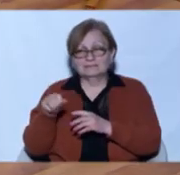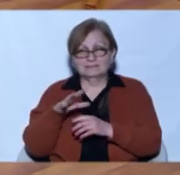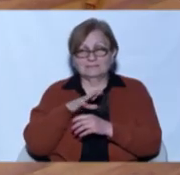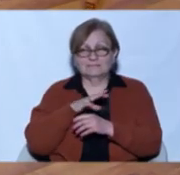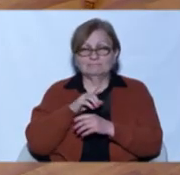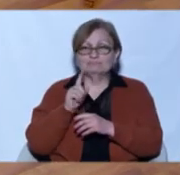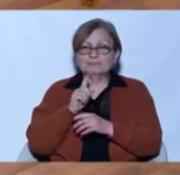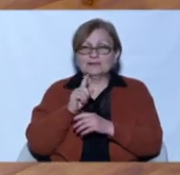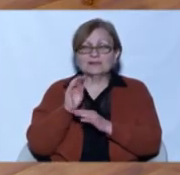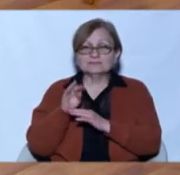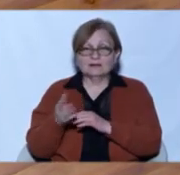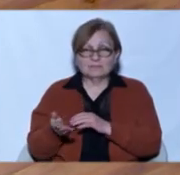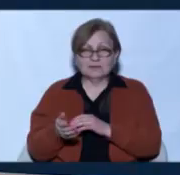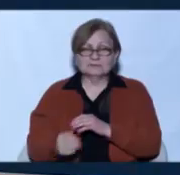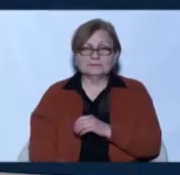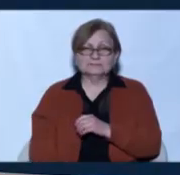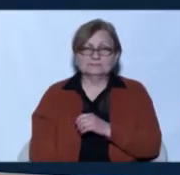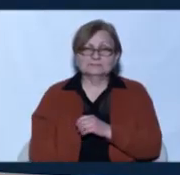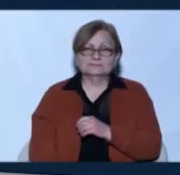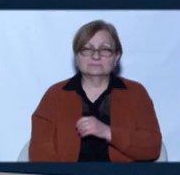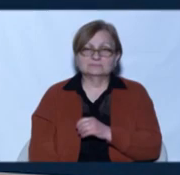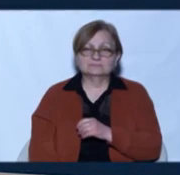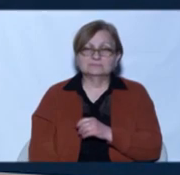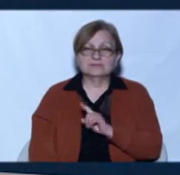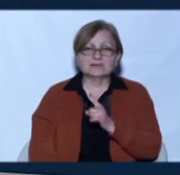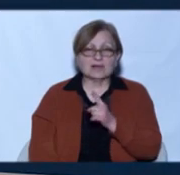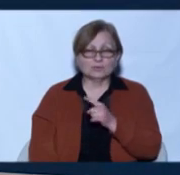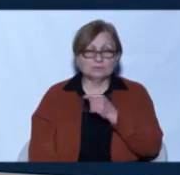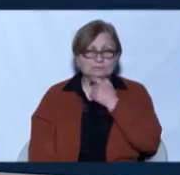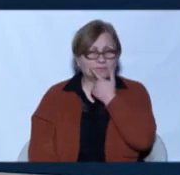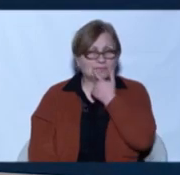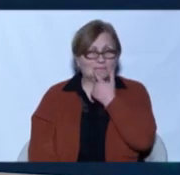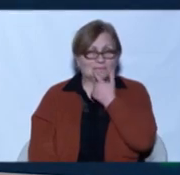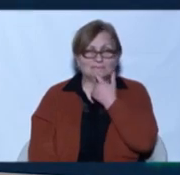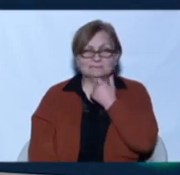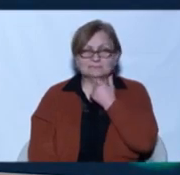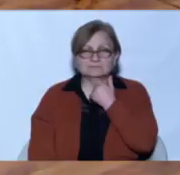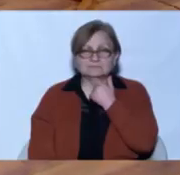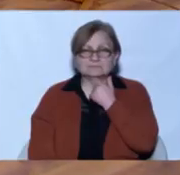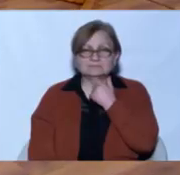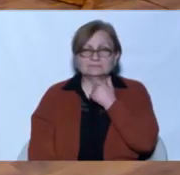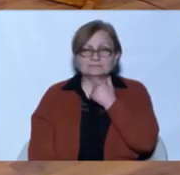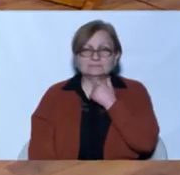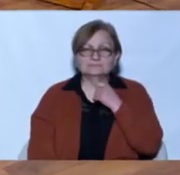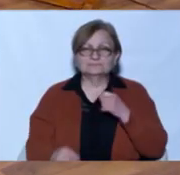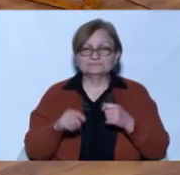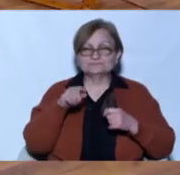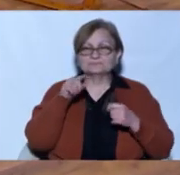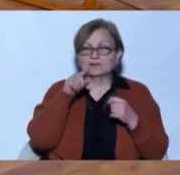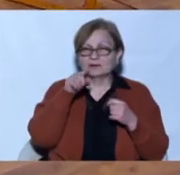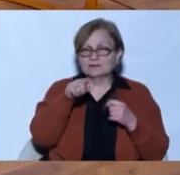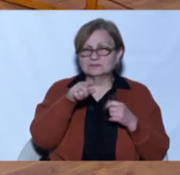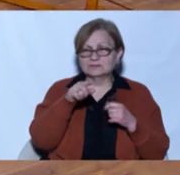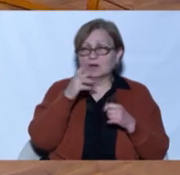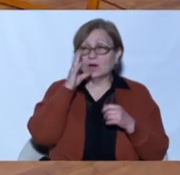რა დაამატა რეჟისორმა და რატომ, თქვენი აზრით ცხადია, და რა შეზძინა თქვენს